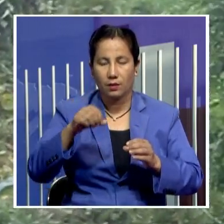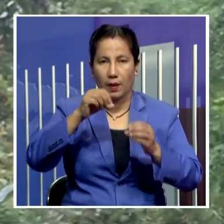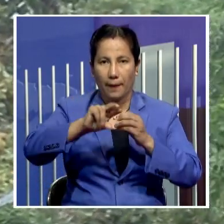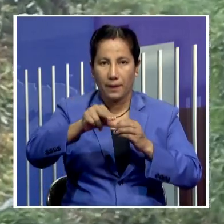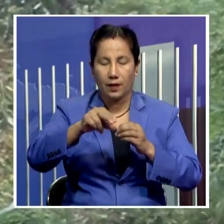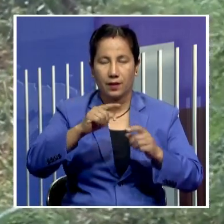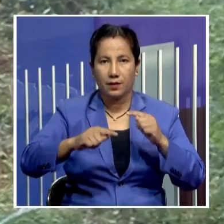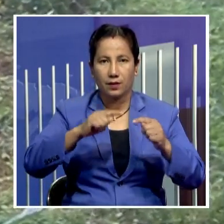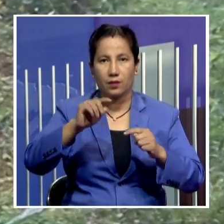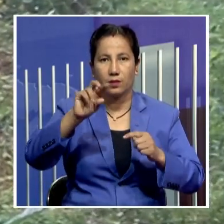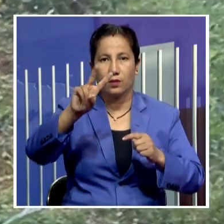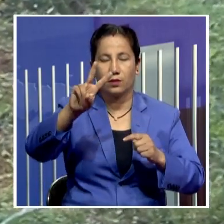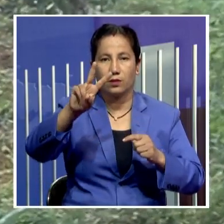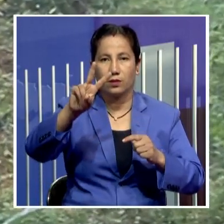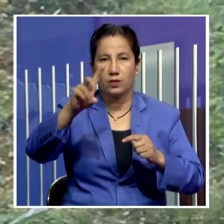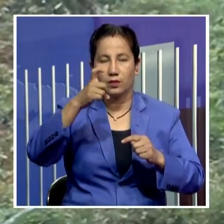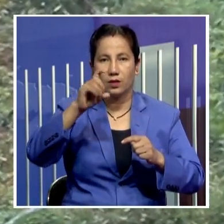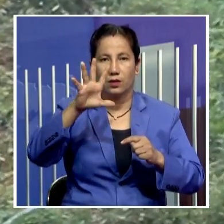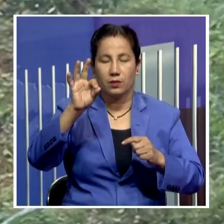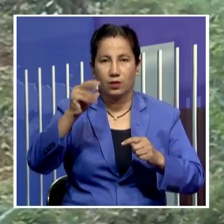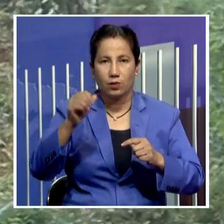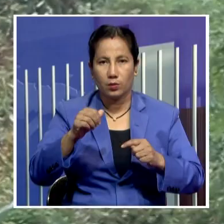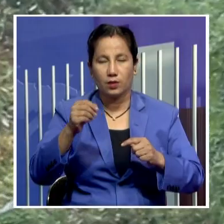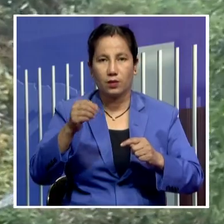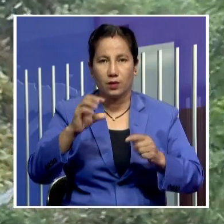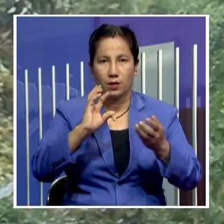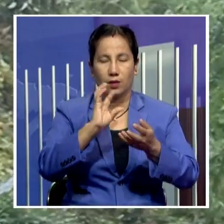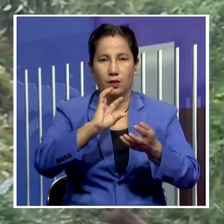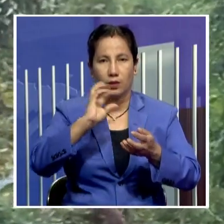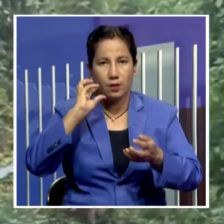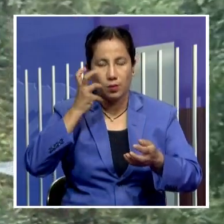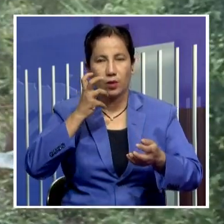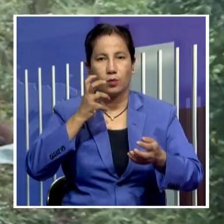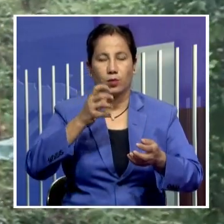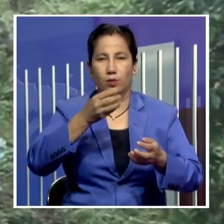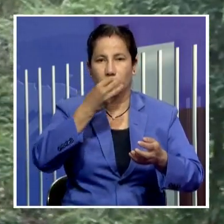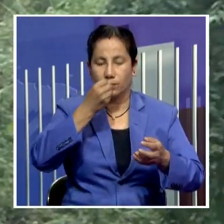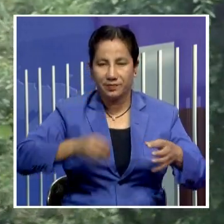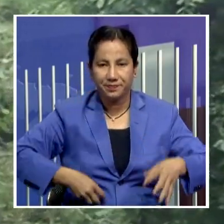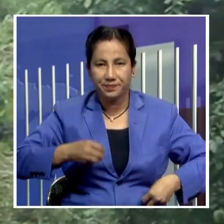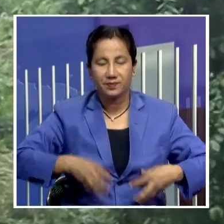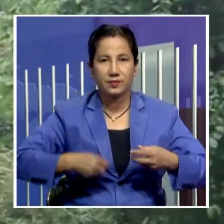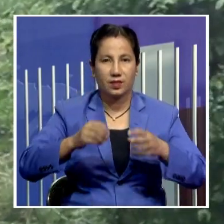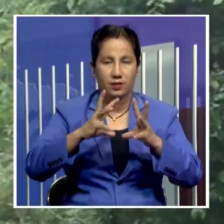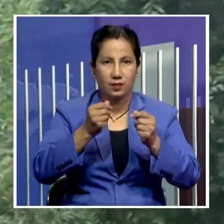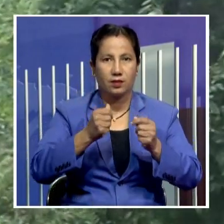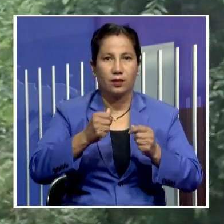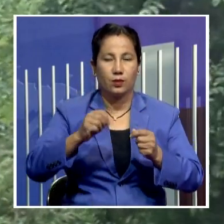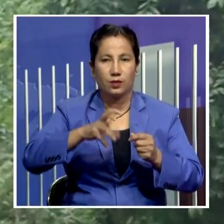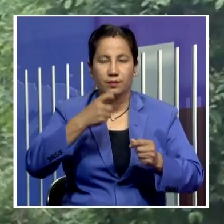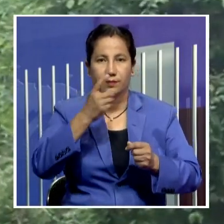करिब 250 रोपनी क्षेत्रफलमा लगाएको अन्न तथा फलफुल बाँदरले नष्ट गरेको स्थानीय सन्तोष बोहराले